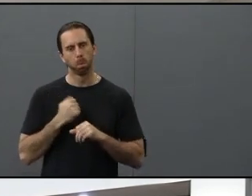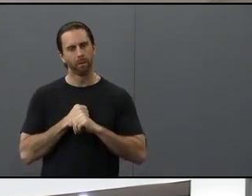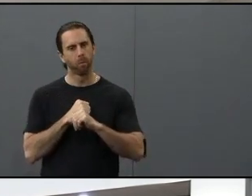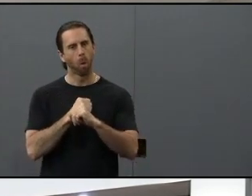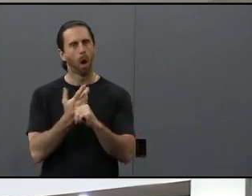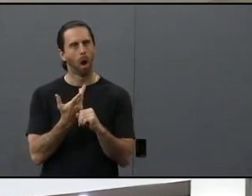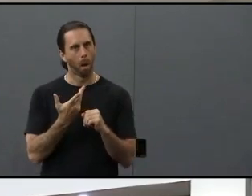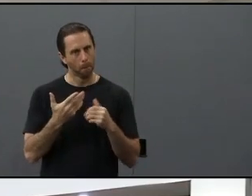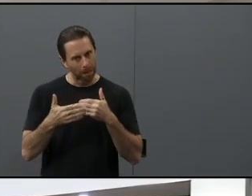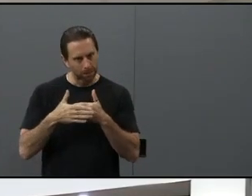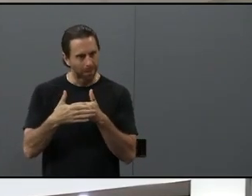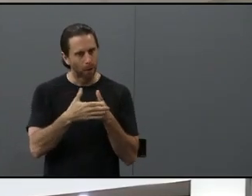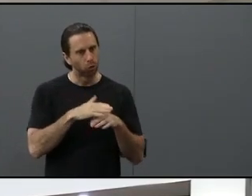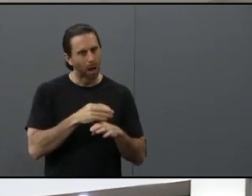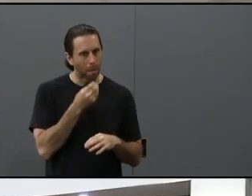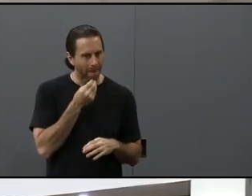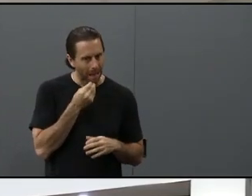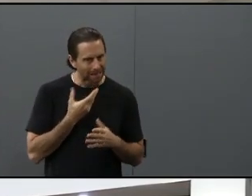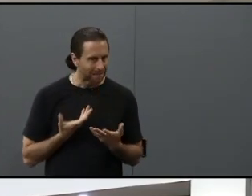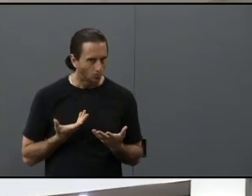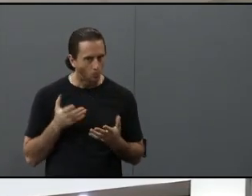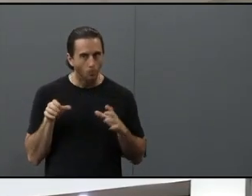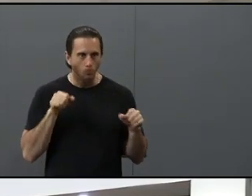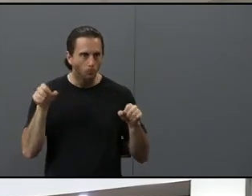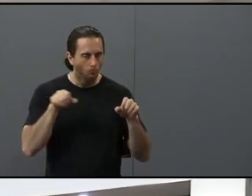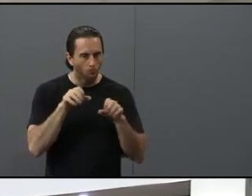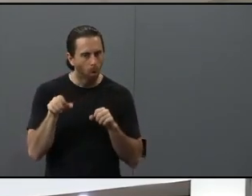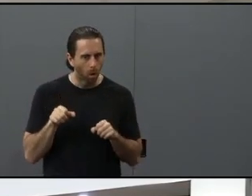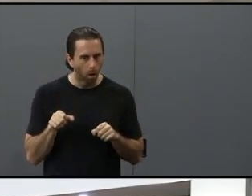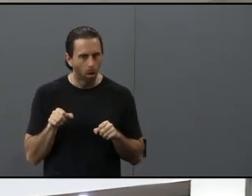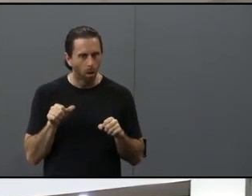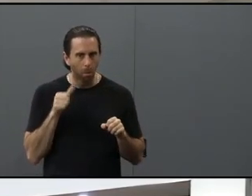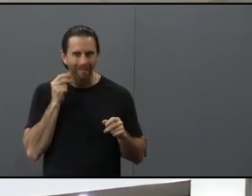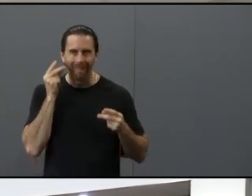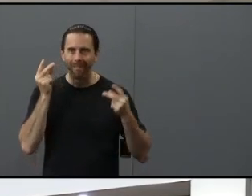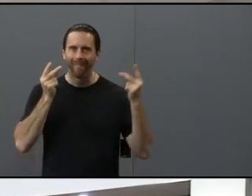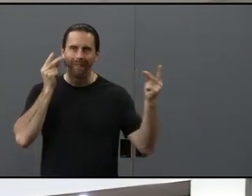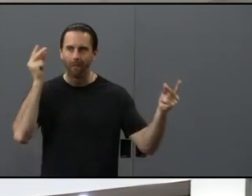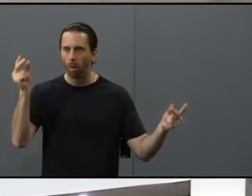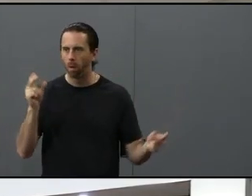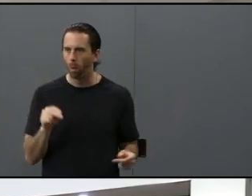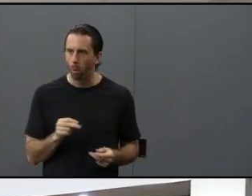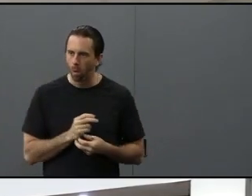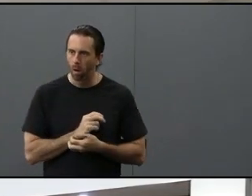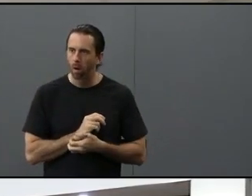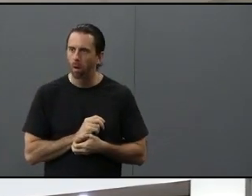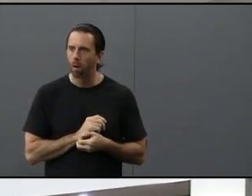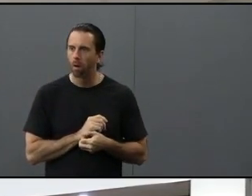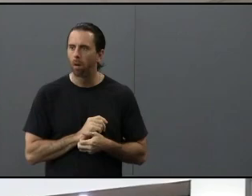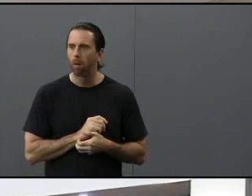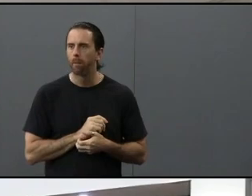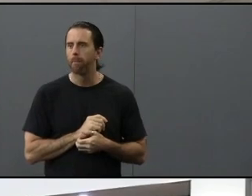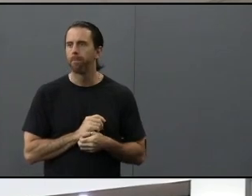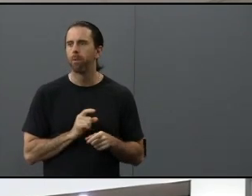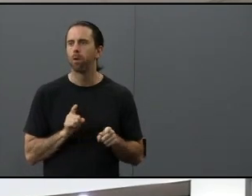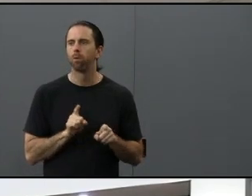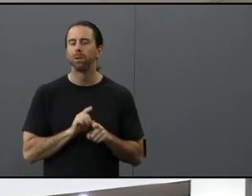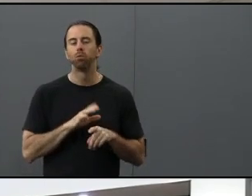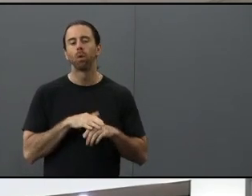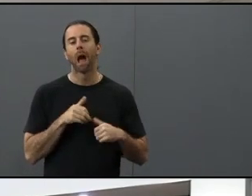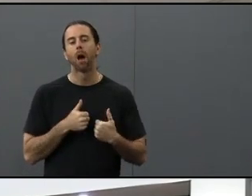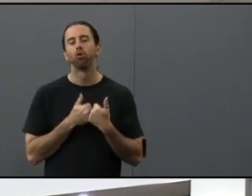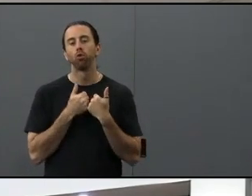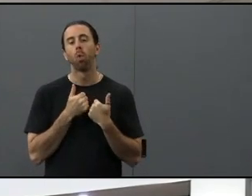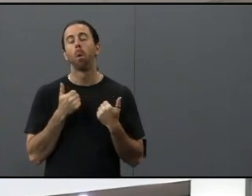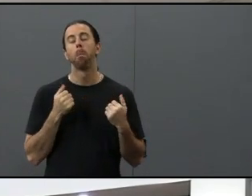la proximité au niveau de l'alimentation parce que dans dans dans les les dans les enjeux